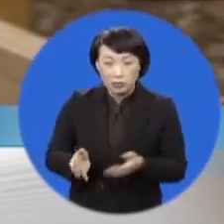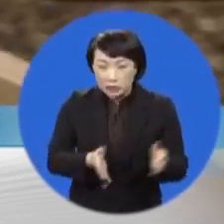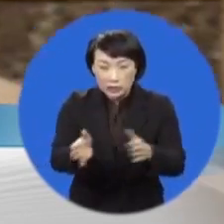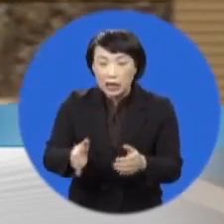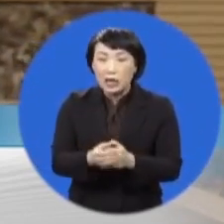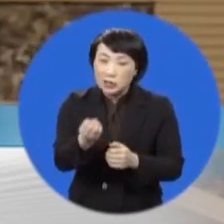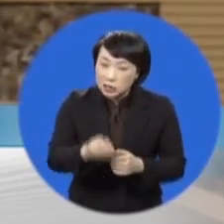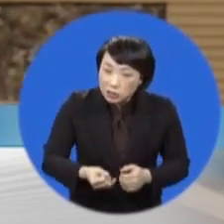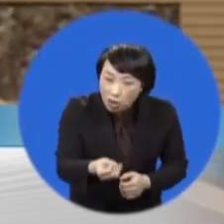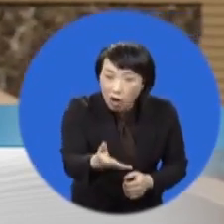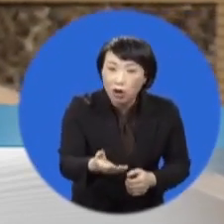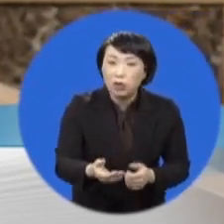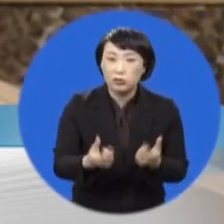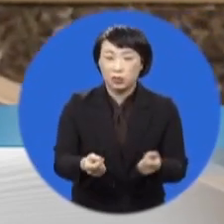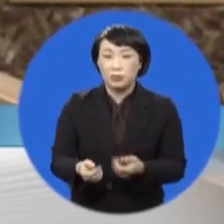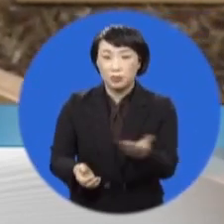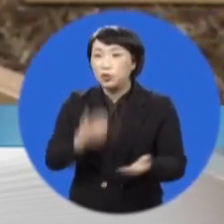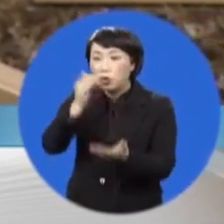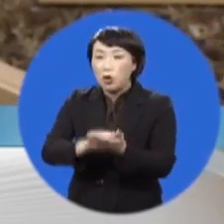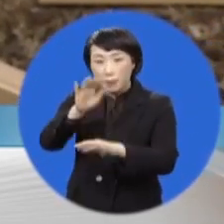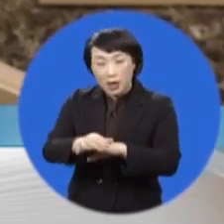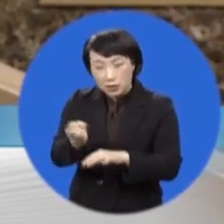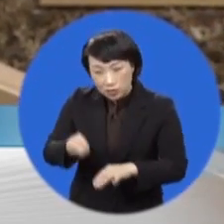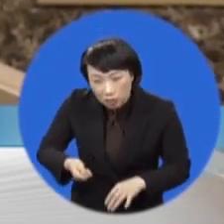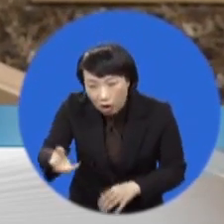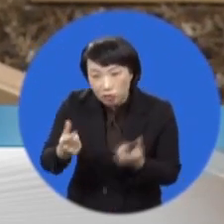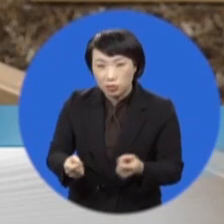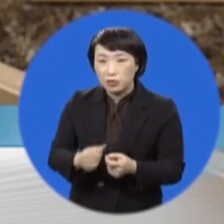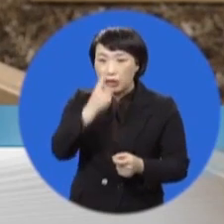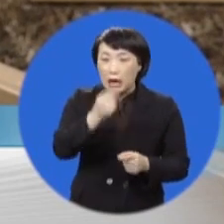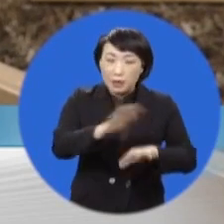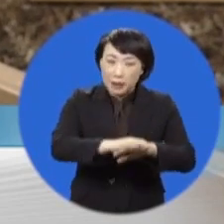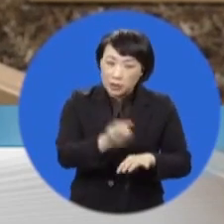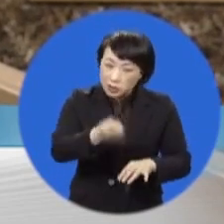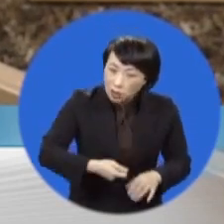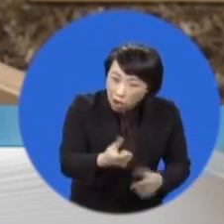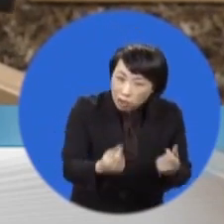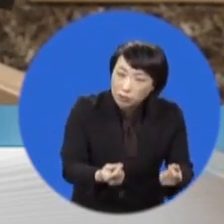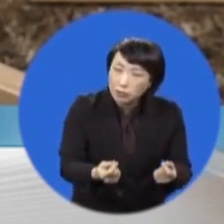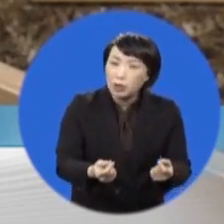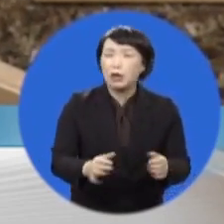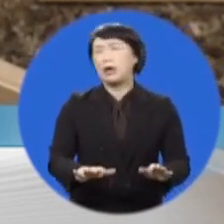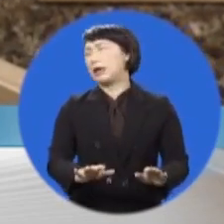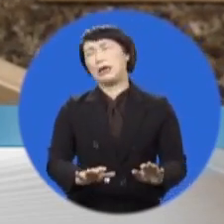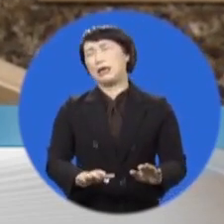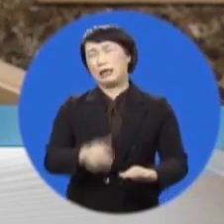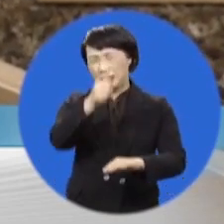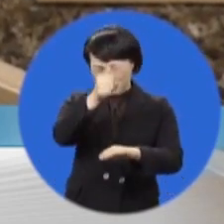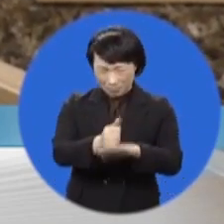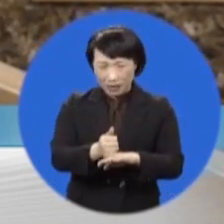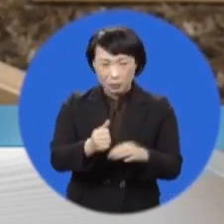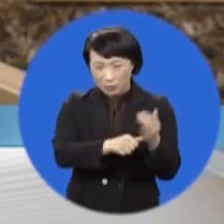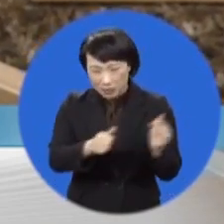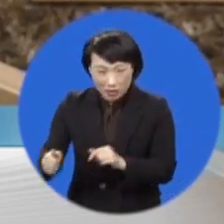c 돌 짝 밭에 떨어진 c 날씨도 뿔의 떨어진 씨처럼 마치 막대는 만물이